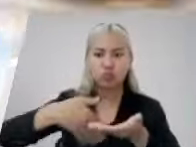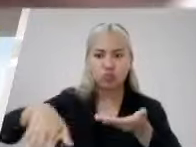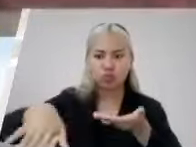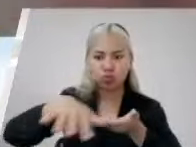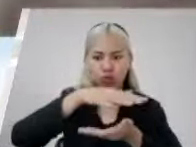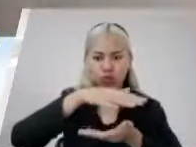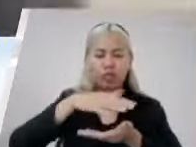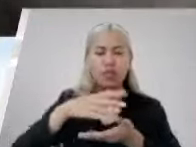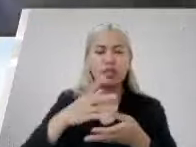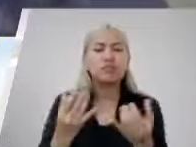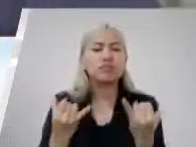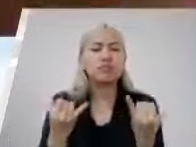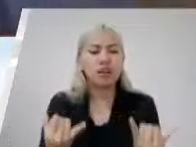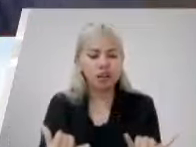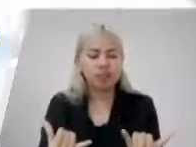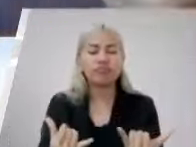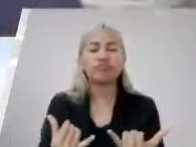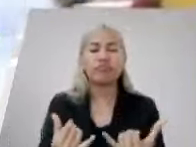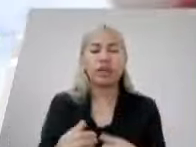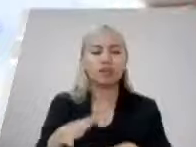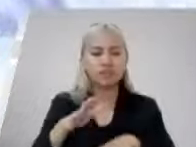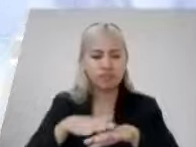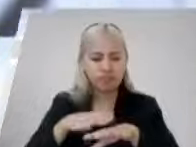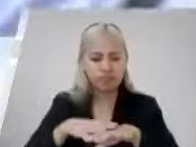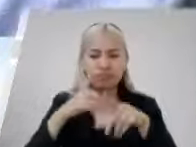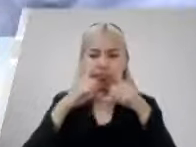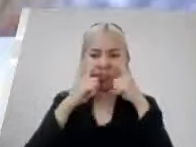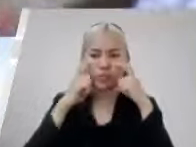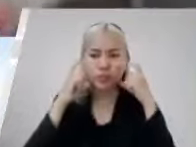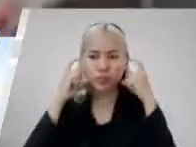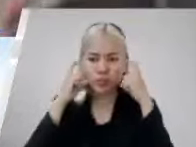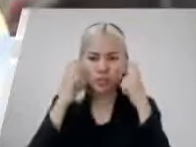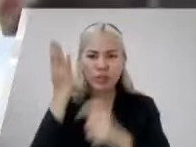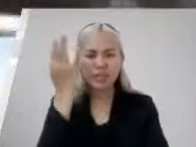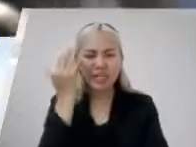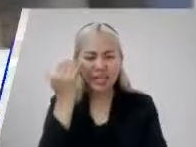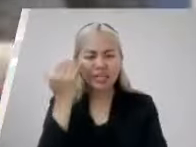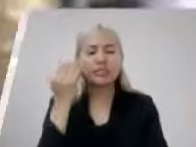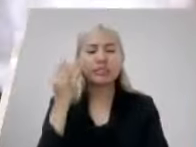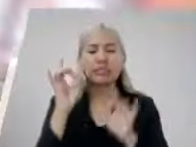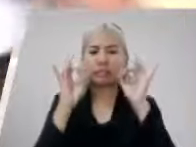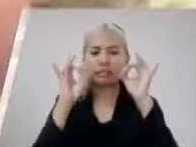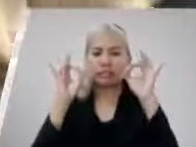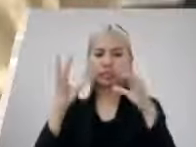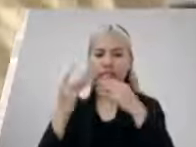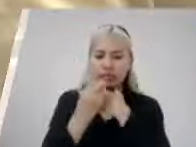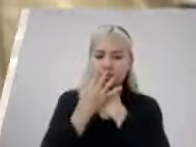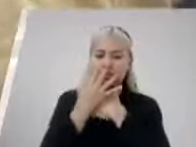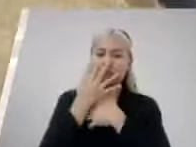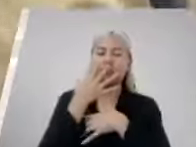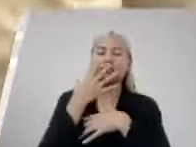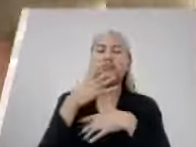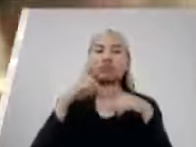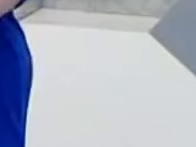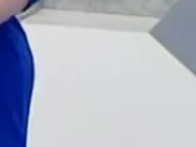ng face mask, lalo't nakasasama raw sa kalusugan ang volcanic haze.